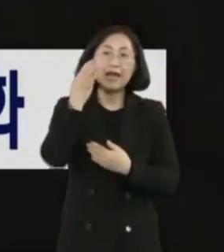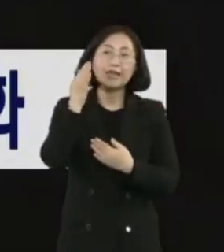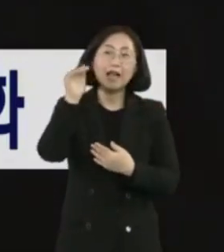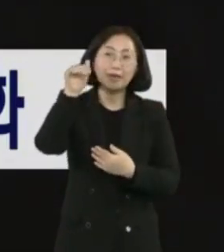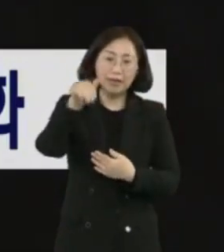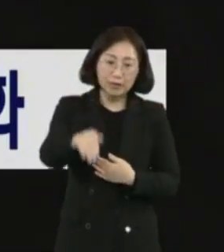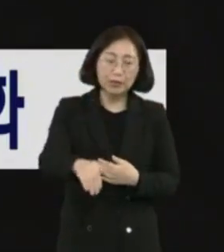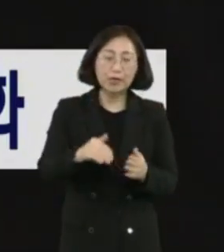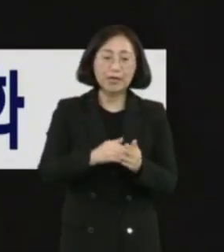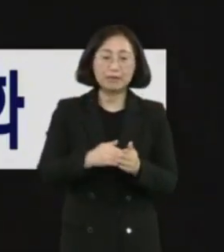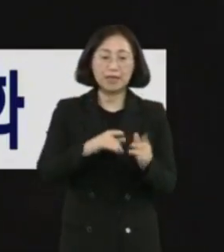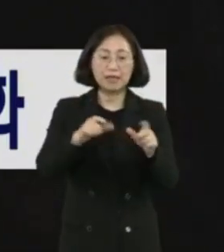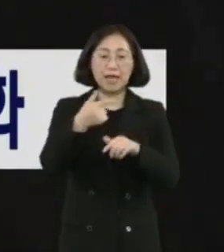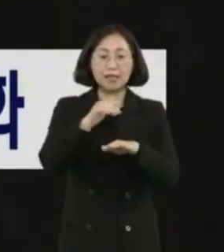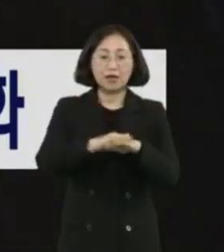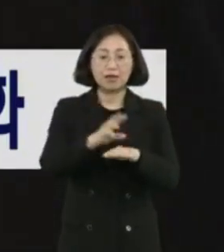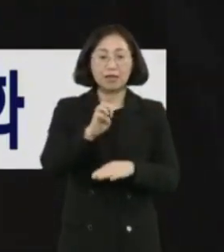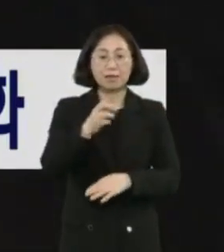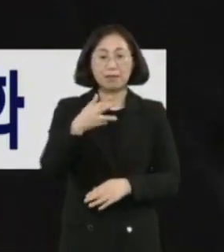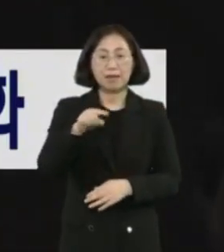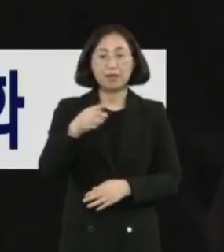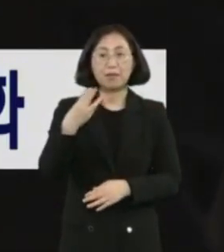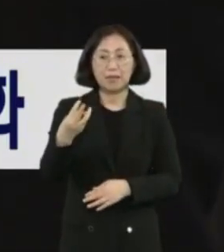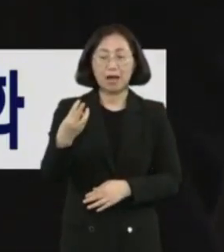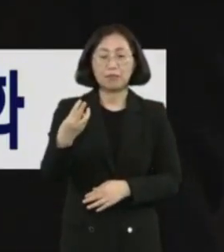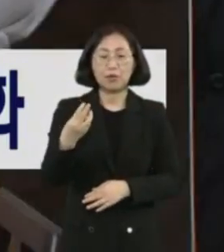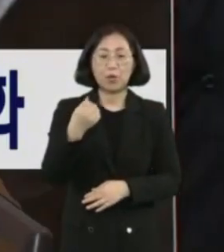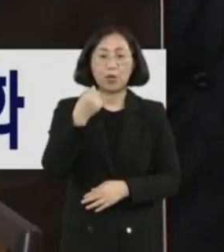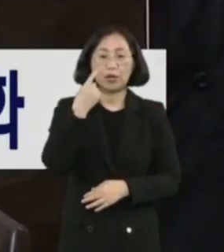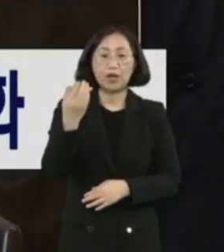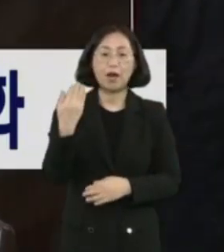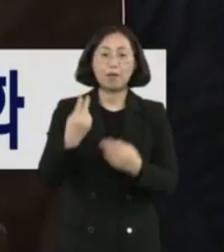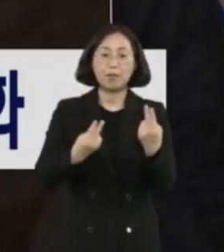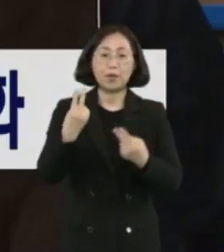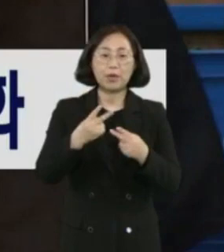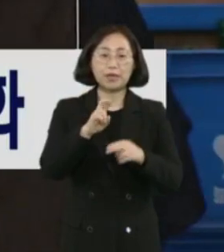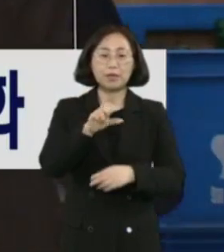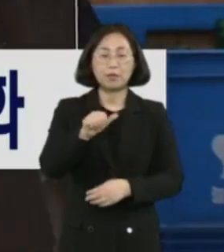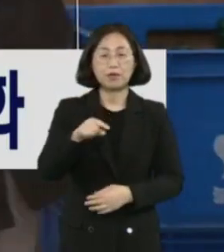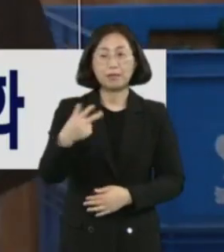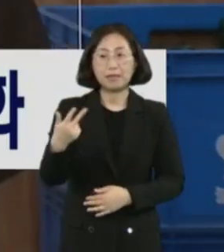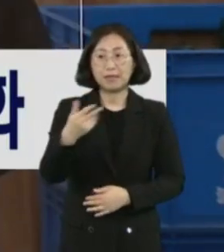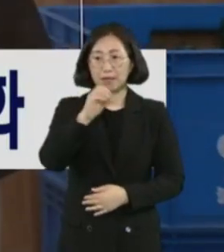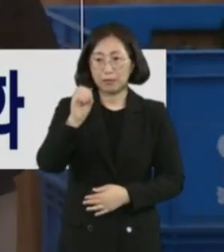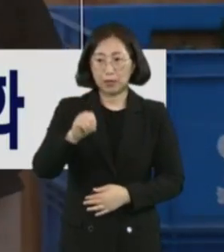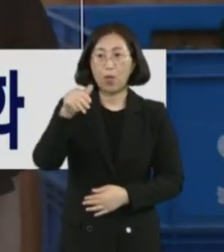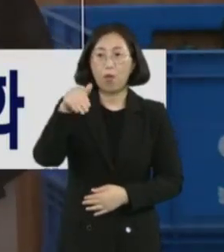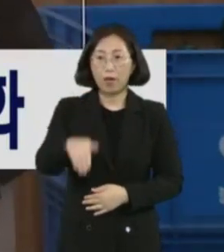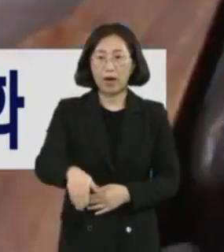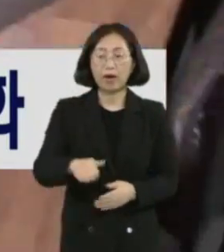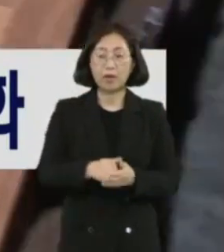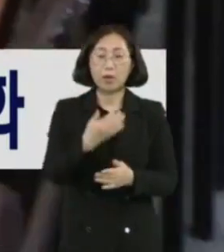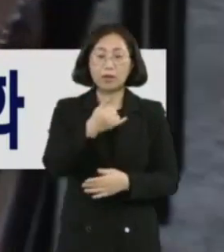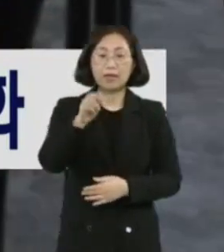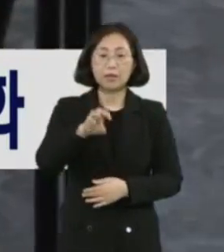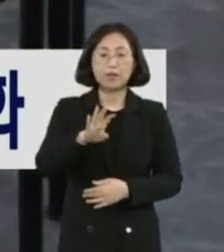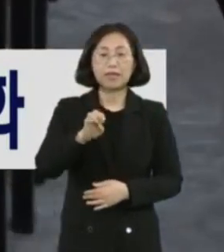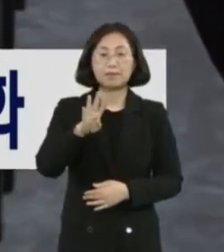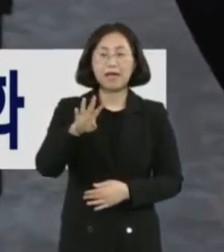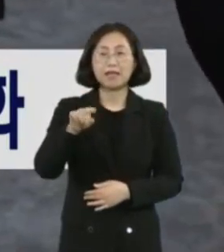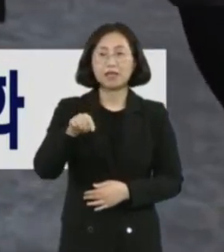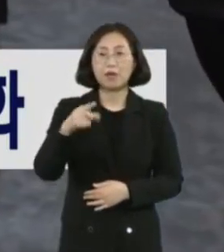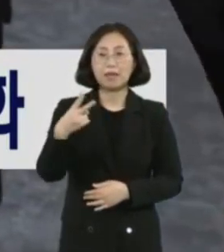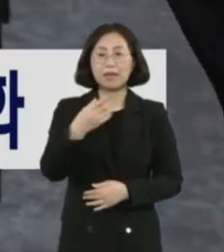전환했습니다. 지역별로는 대전이 38.3으로 전월 대비 25.7포인트 하락했고 세종